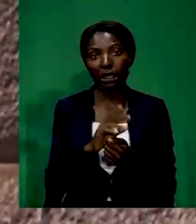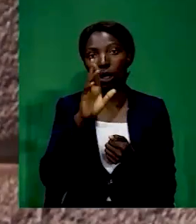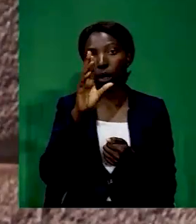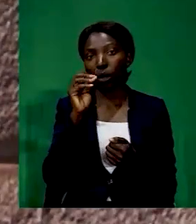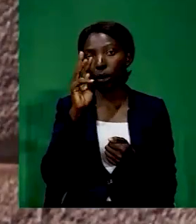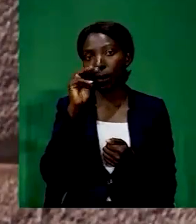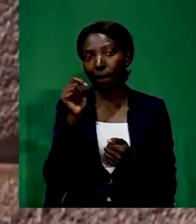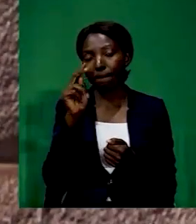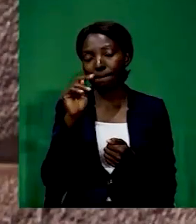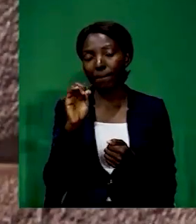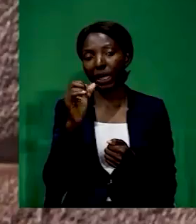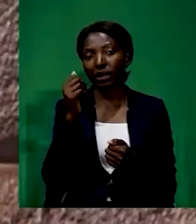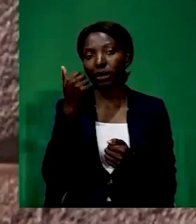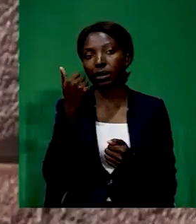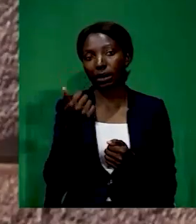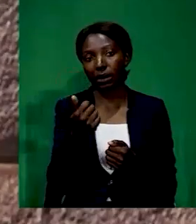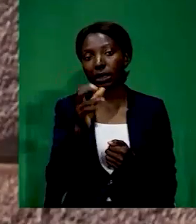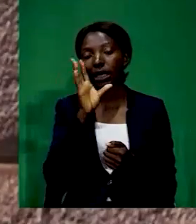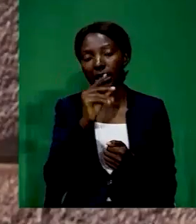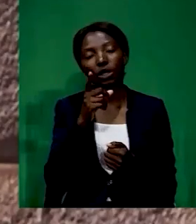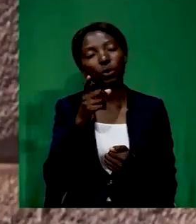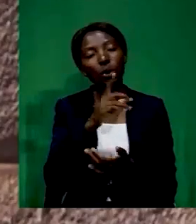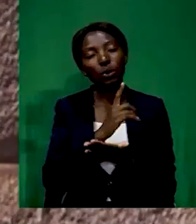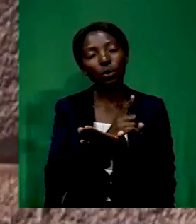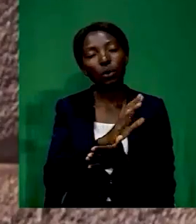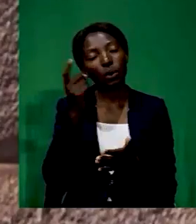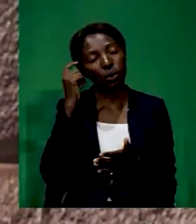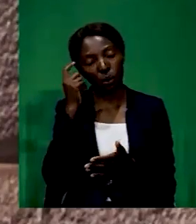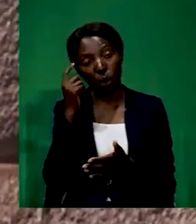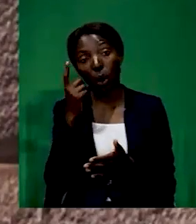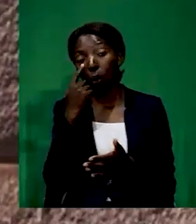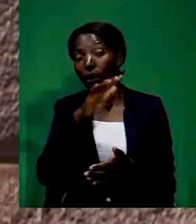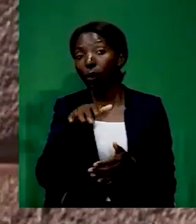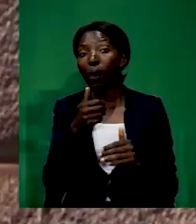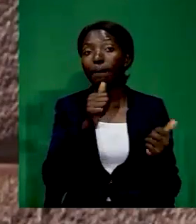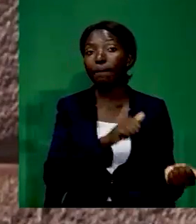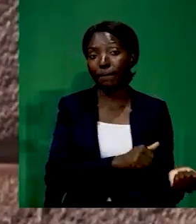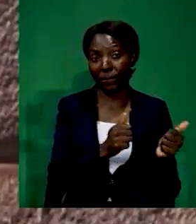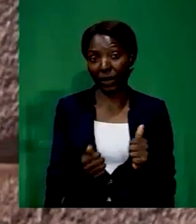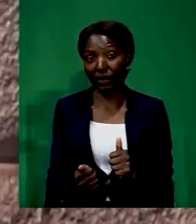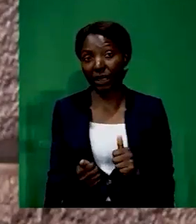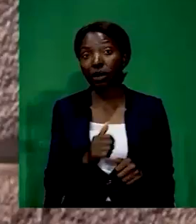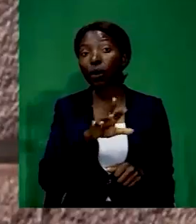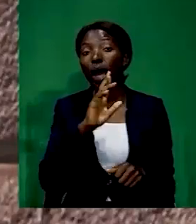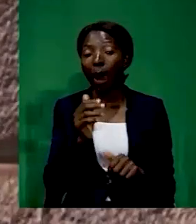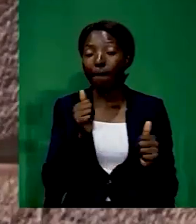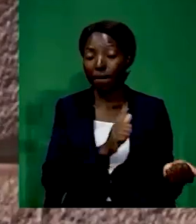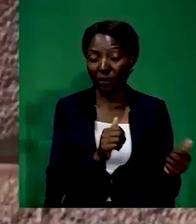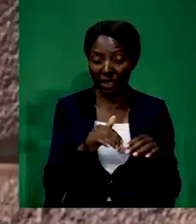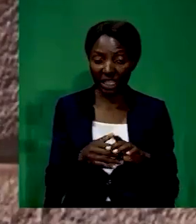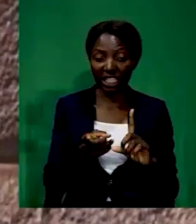vaRoma yochikutaurira chapter 6 kuti hamuzvizive here kuti patakabhabhatidzwa takabhabhatidzwa